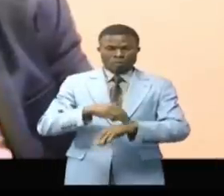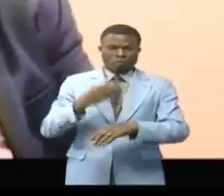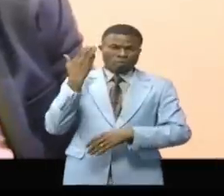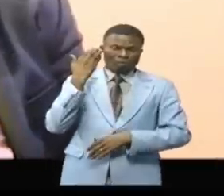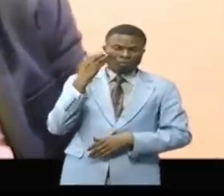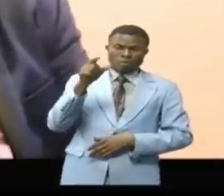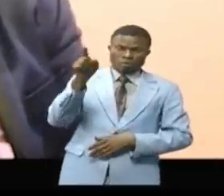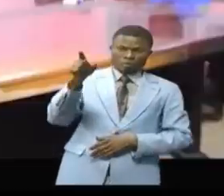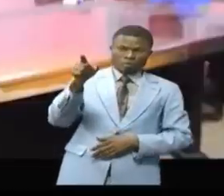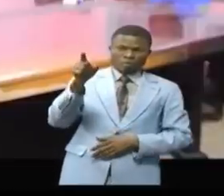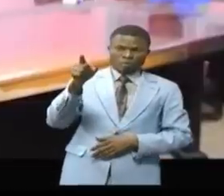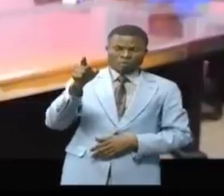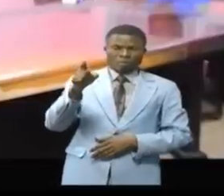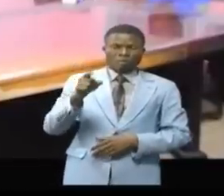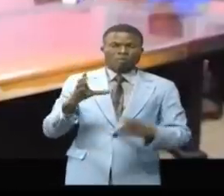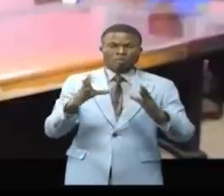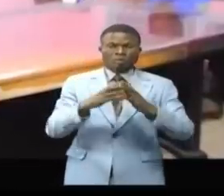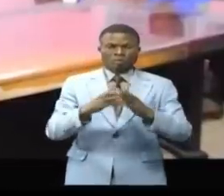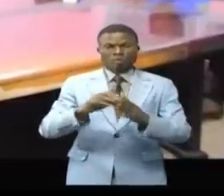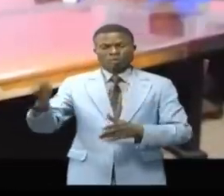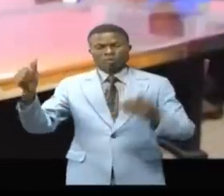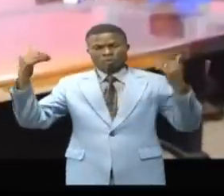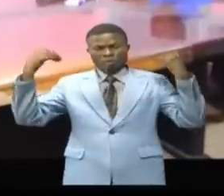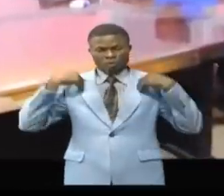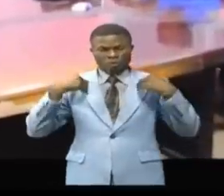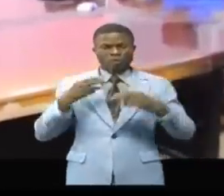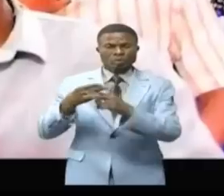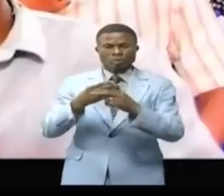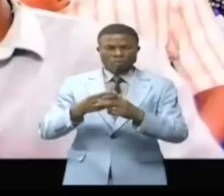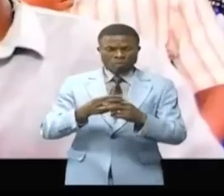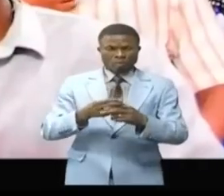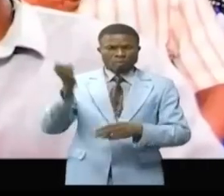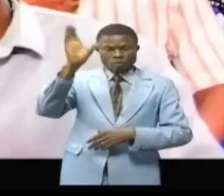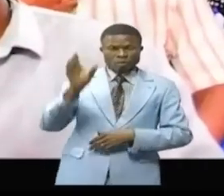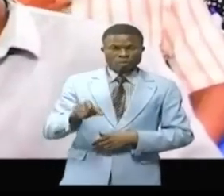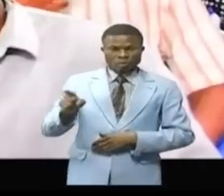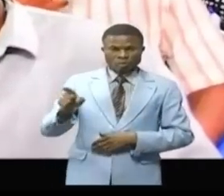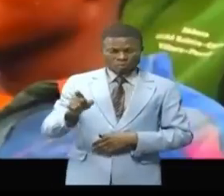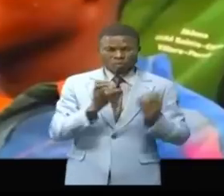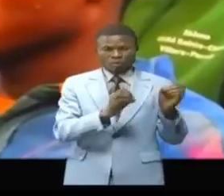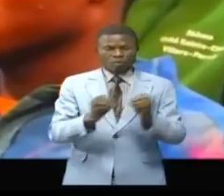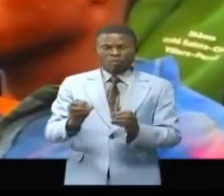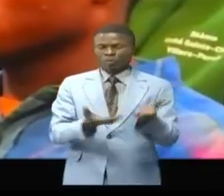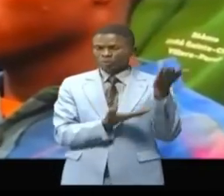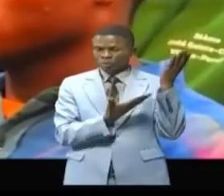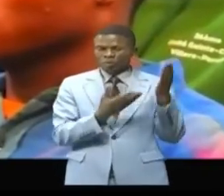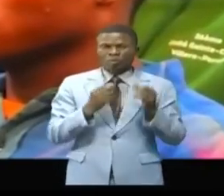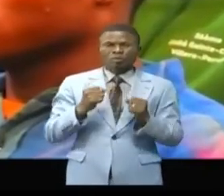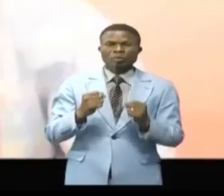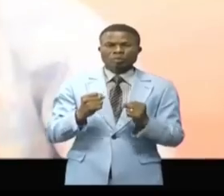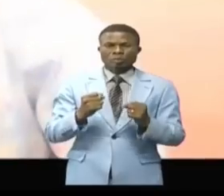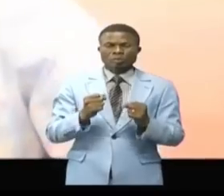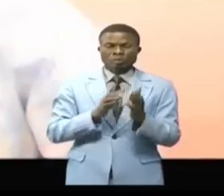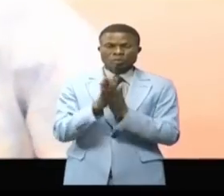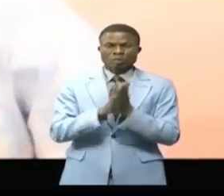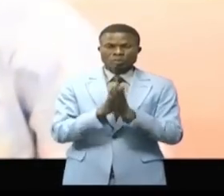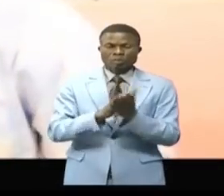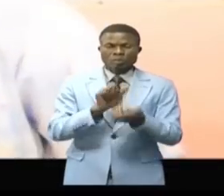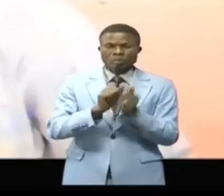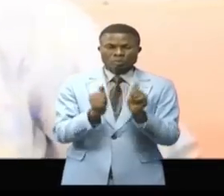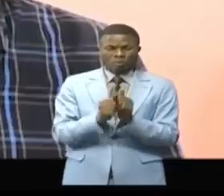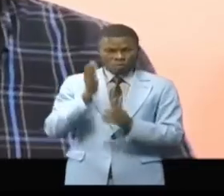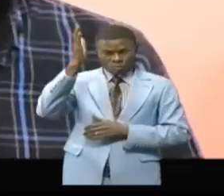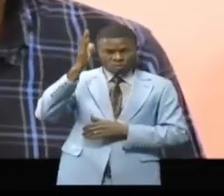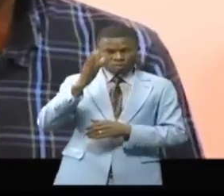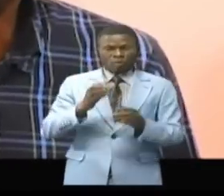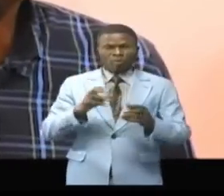Nzuzio Makengedi, accompagné de certaines autorités sécuritaires de ce coin du pays, a présidé une importante réunion axée sur le péripétie et la